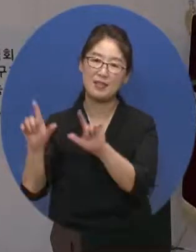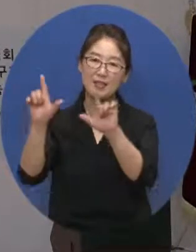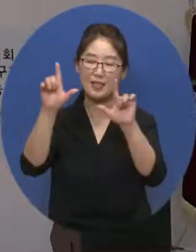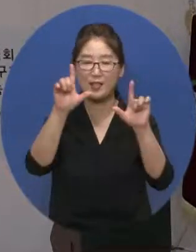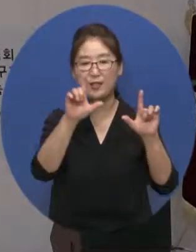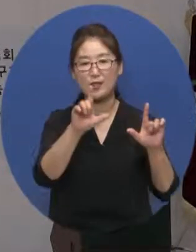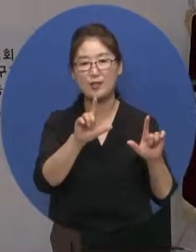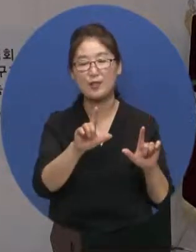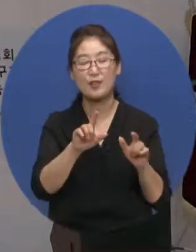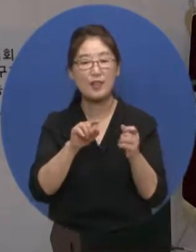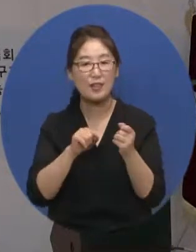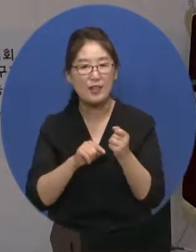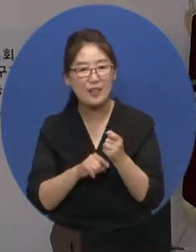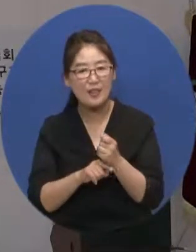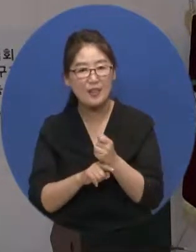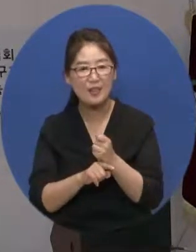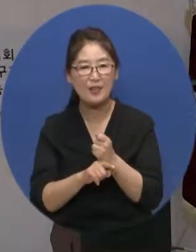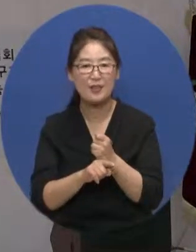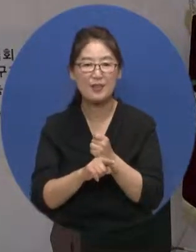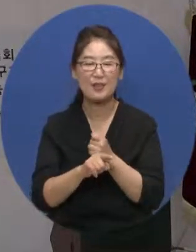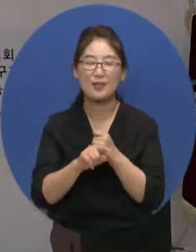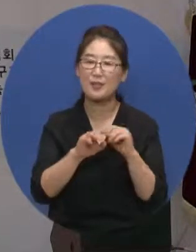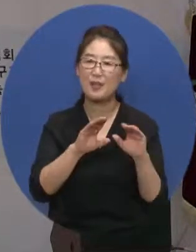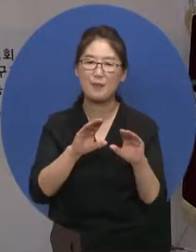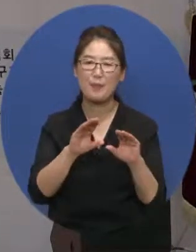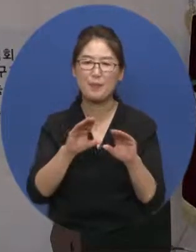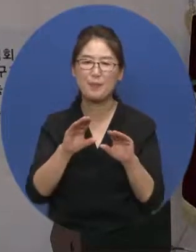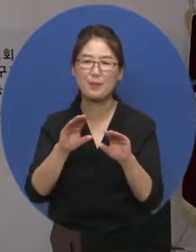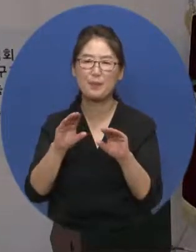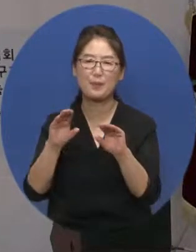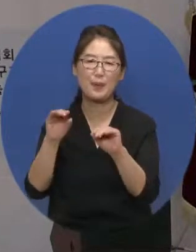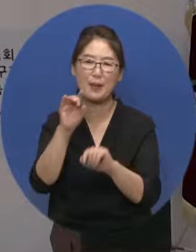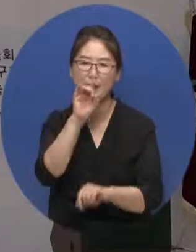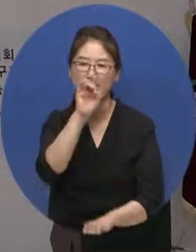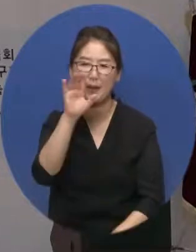선 이유 멈출 수 없어.